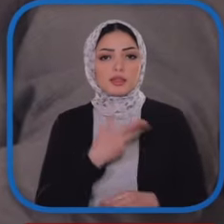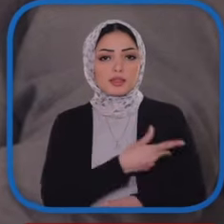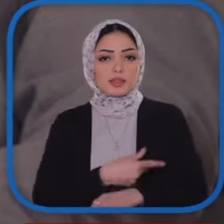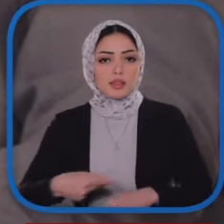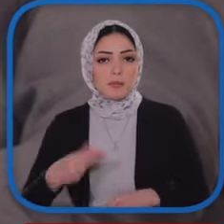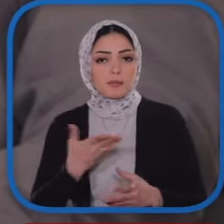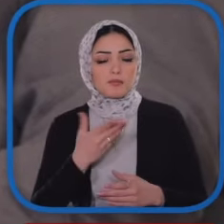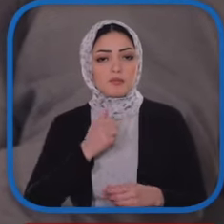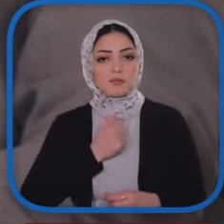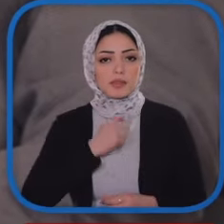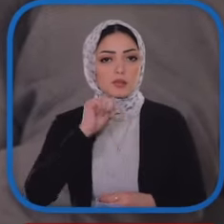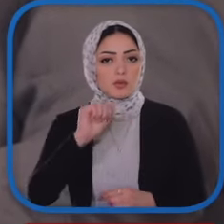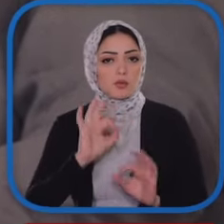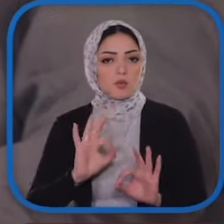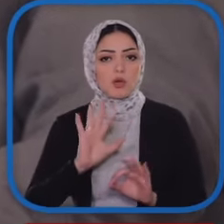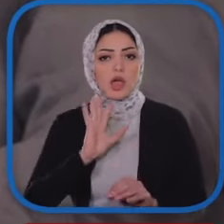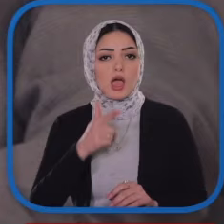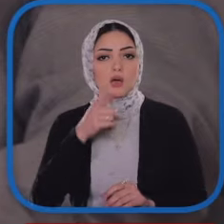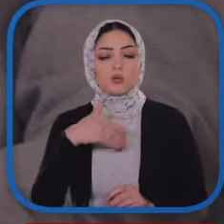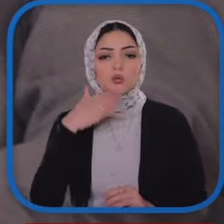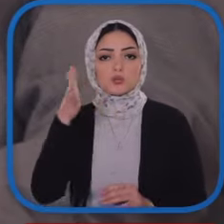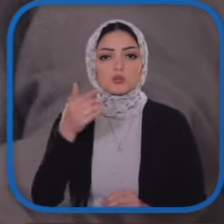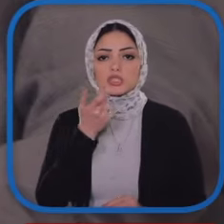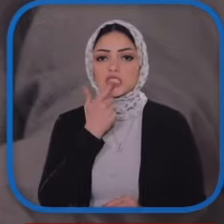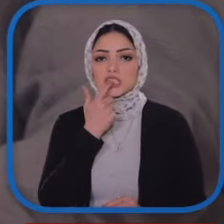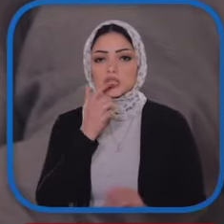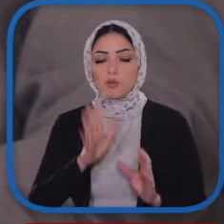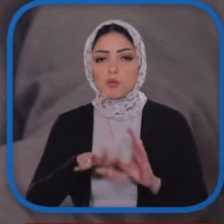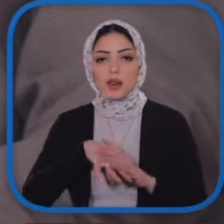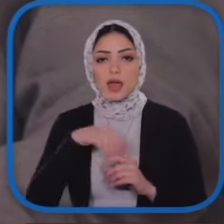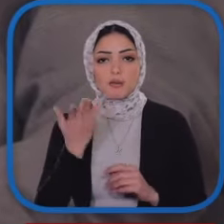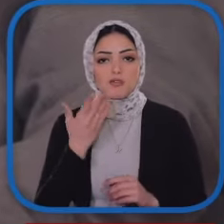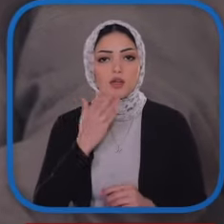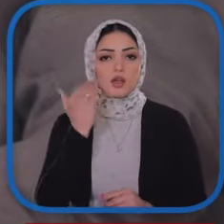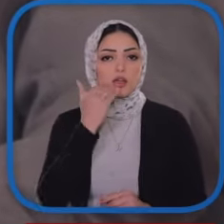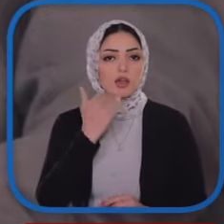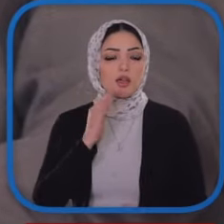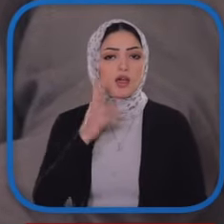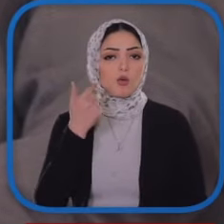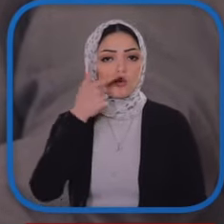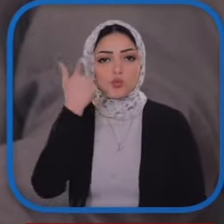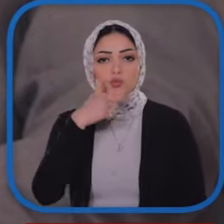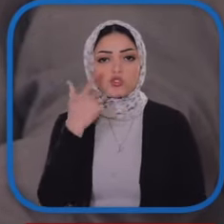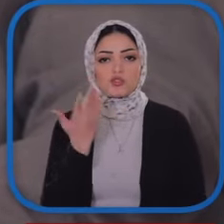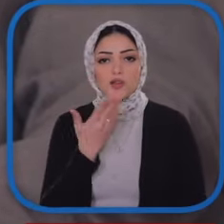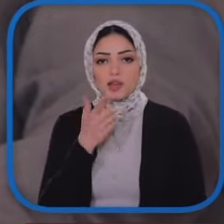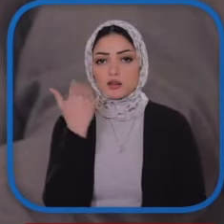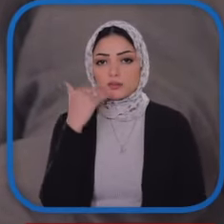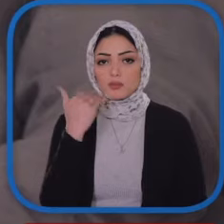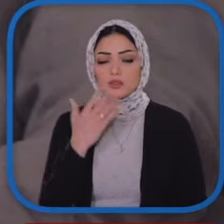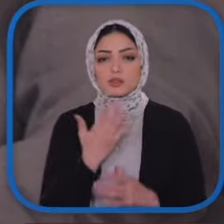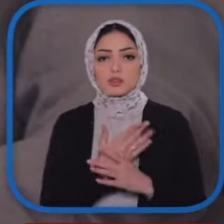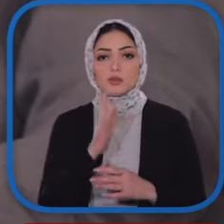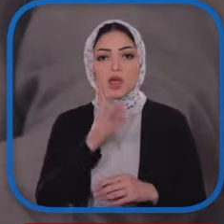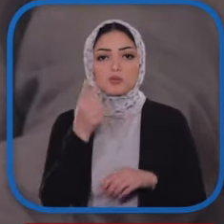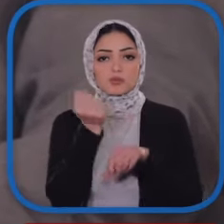الدم أو التدخلات الجراحية أو عيادات الأسنان أو الإجراء الجراحات التجميلية أو عمل الوشم